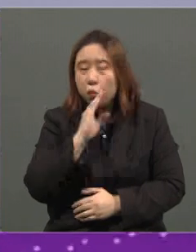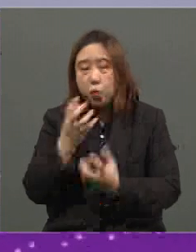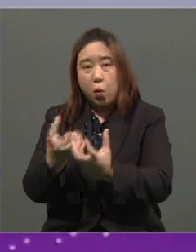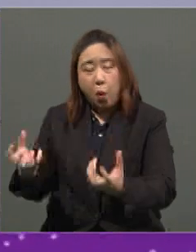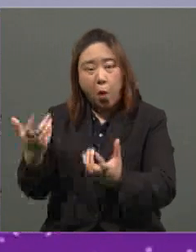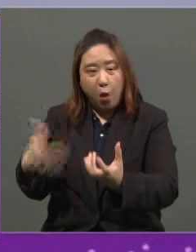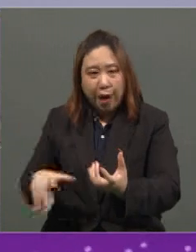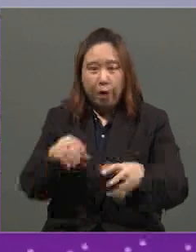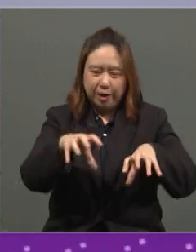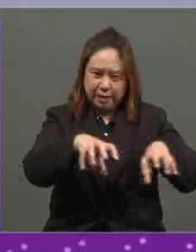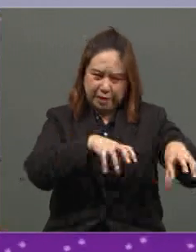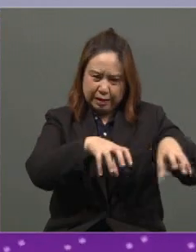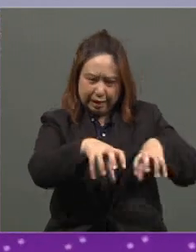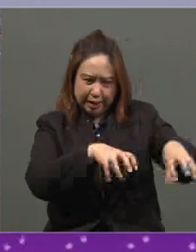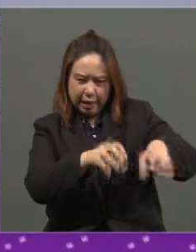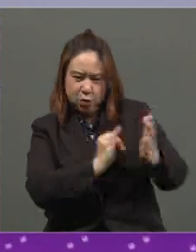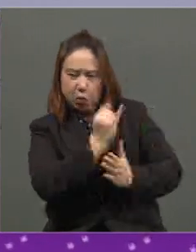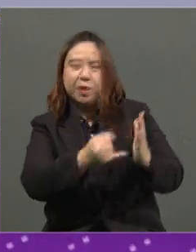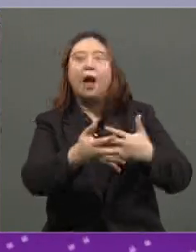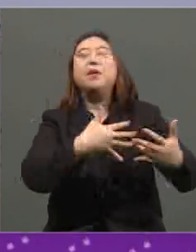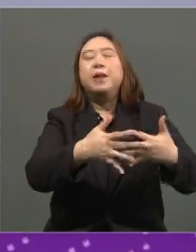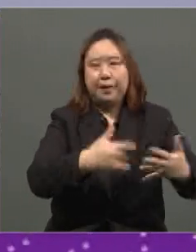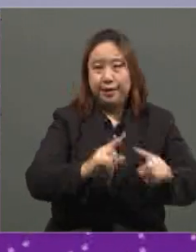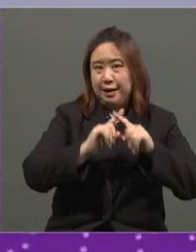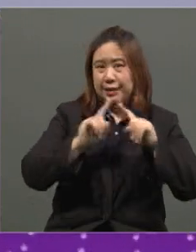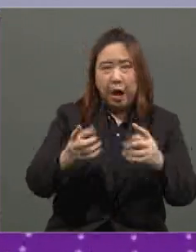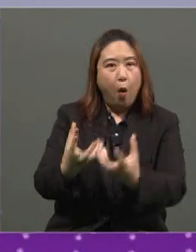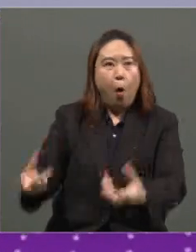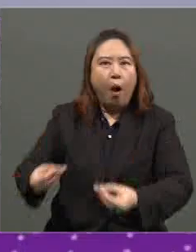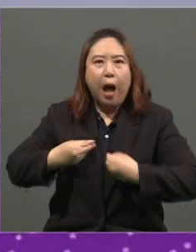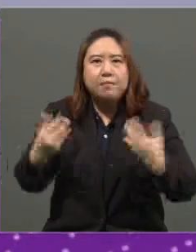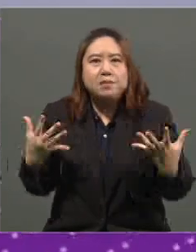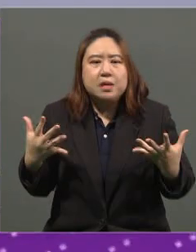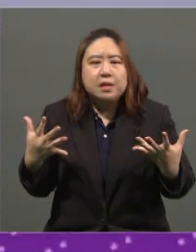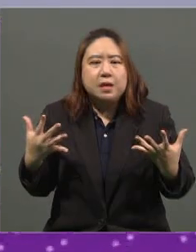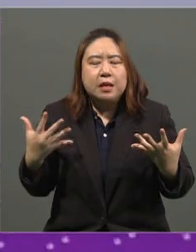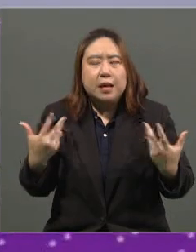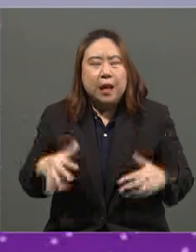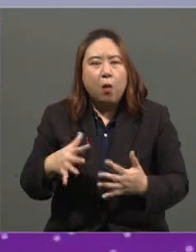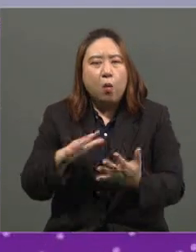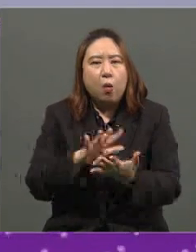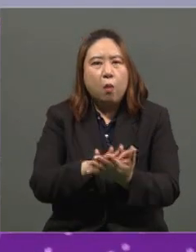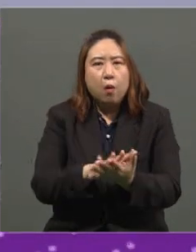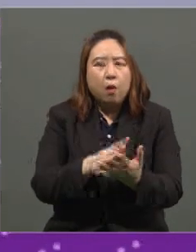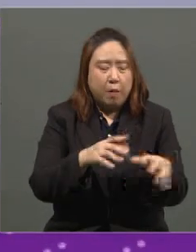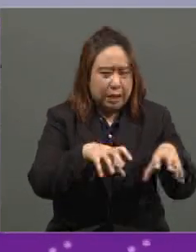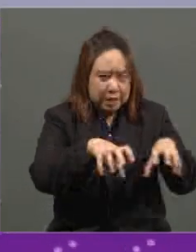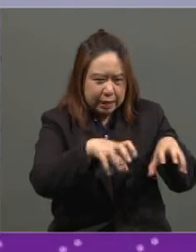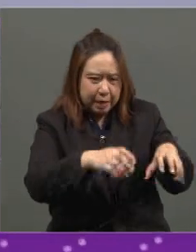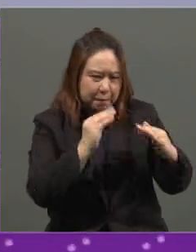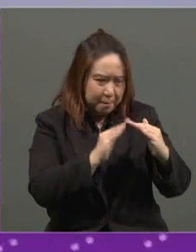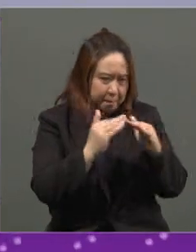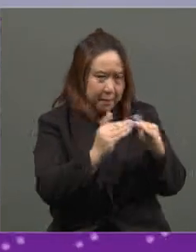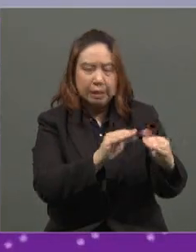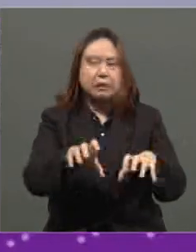งจุ้ยผิดถูกเนี่ยมันยังพอแบบให้อภัยได้ใช่ไหมปรับใหม่ได้อันนี้ไม่ได้ของ ไม่ได้อะไรเลย แล้วฮวงจุ้ยที่คิดไว้ ค่ะ ก็ไม่ได้ด้วย ก็ไม่ได้ด้วยนะคะ